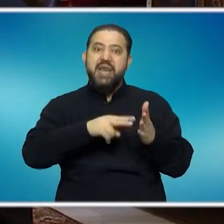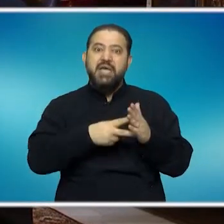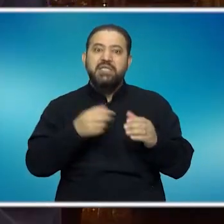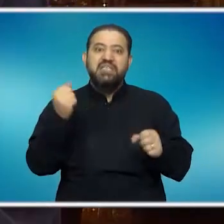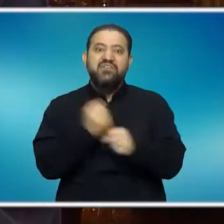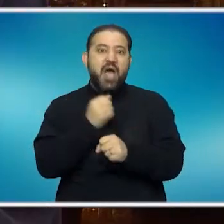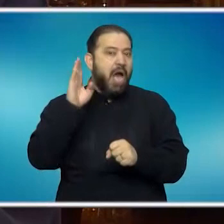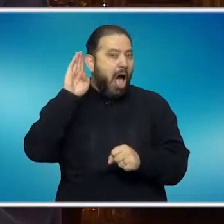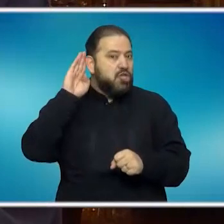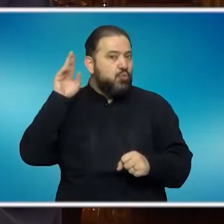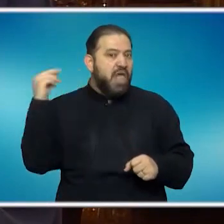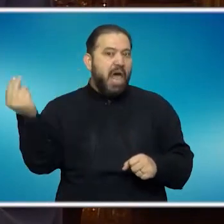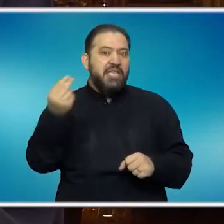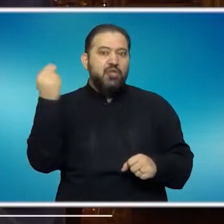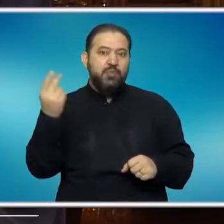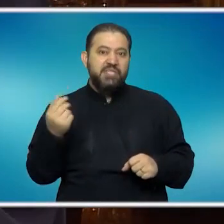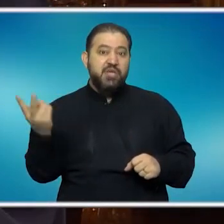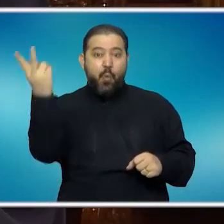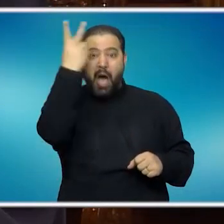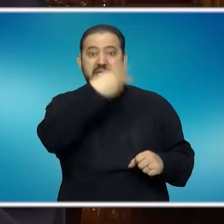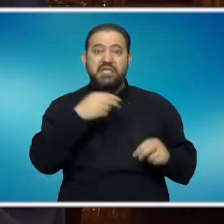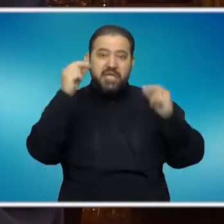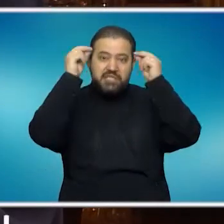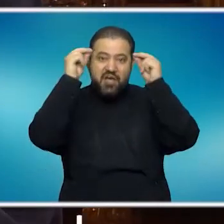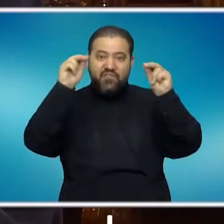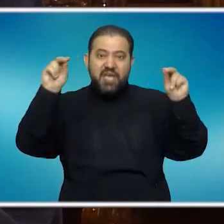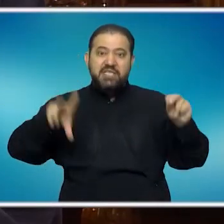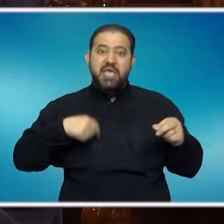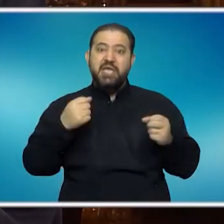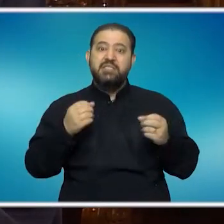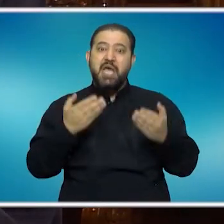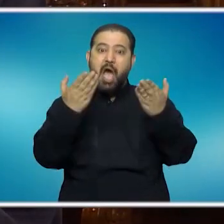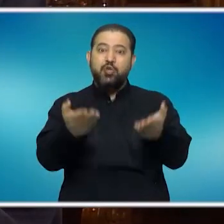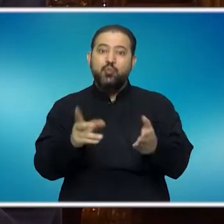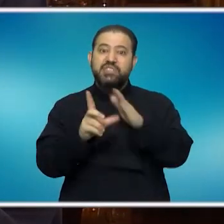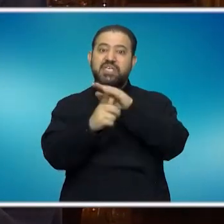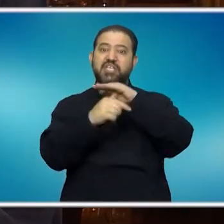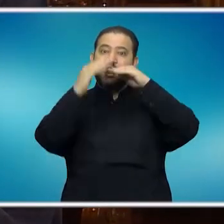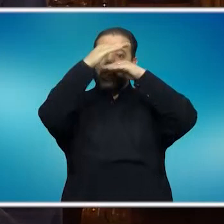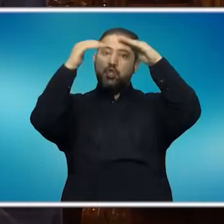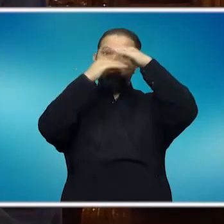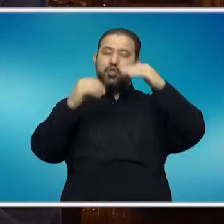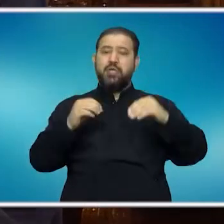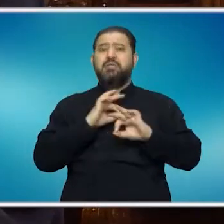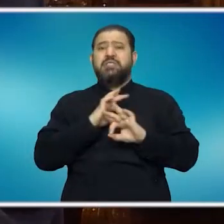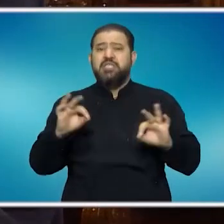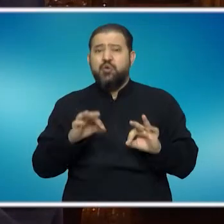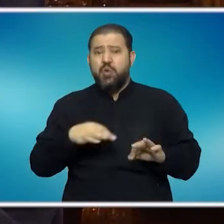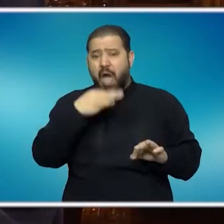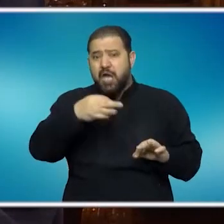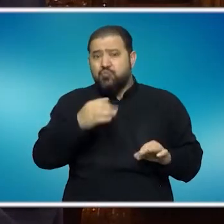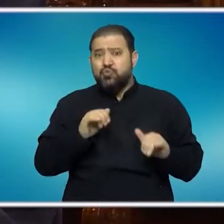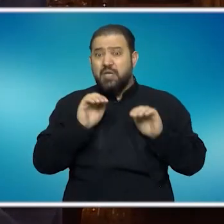totul ascultare de Dumnezeu și a înțeles că vestea este adusă din cer de Sfântul Arhanghel, sigur că a pus și